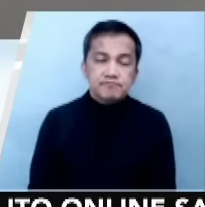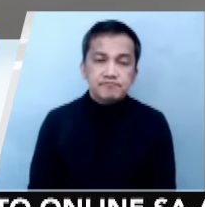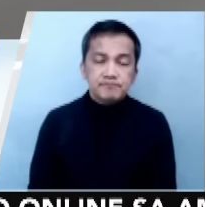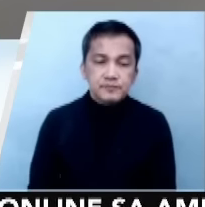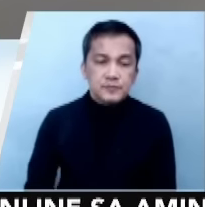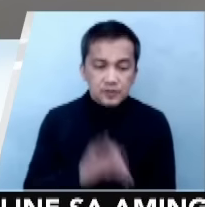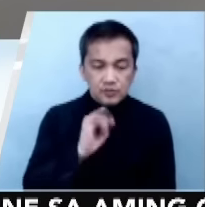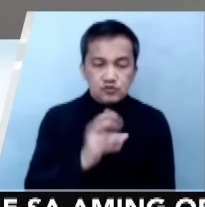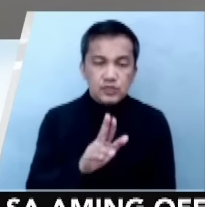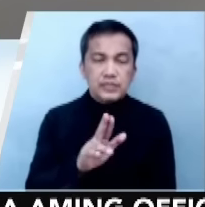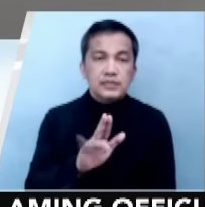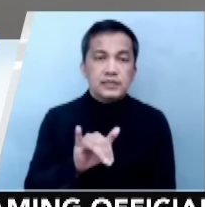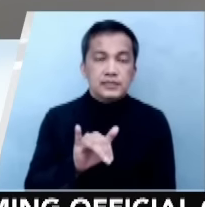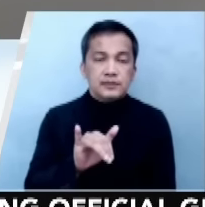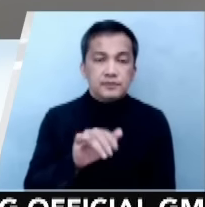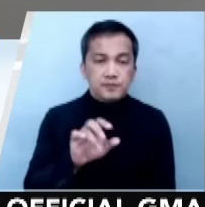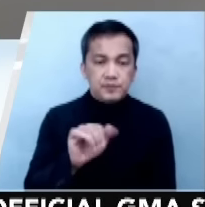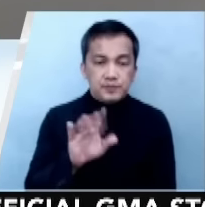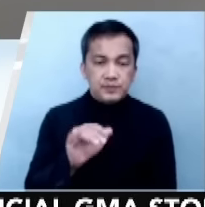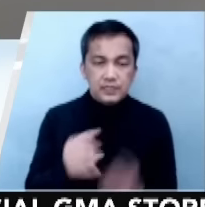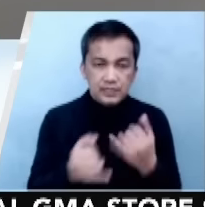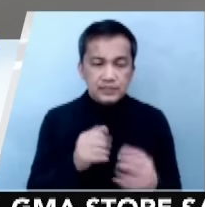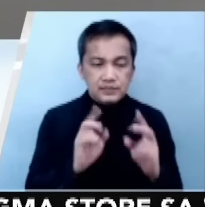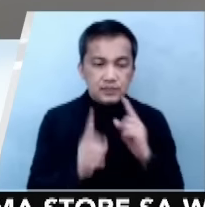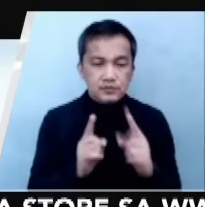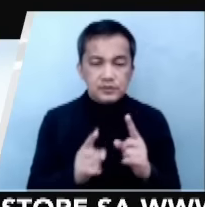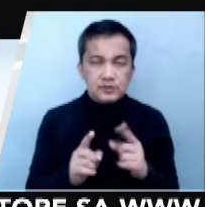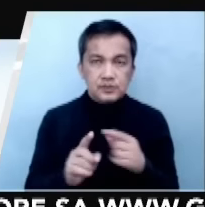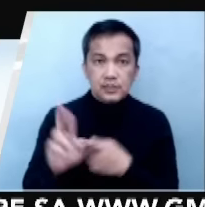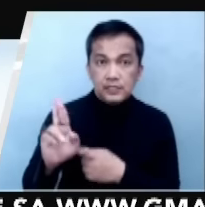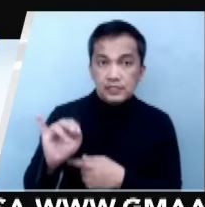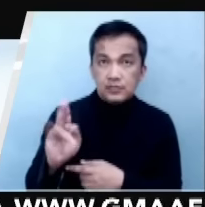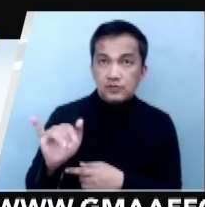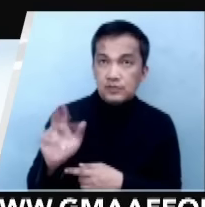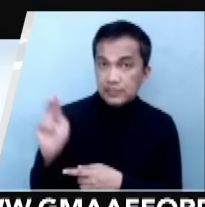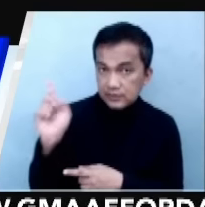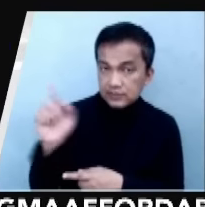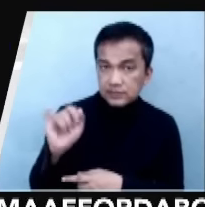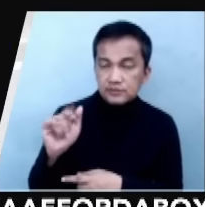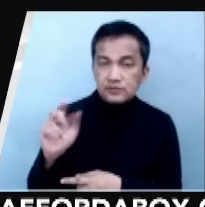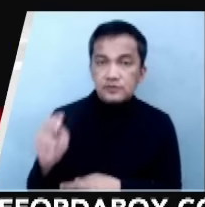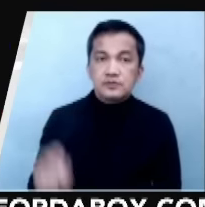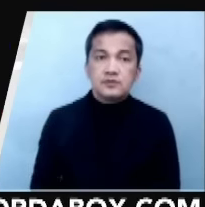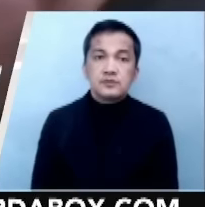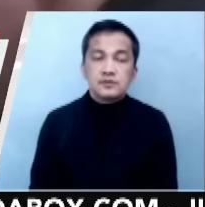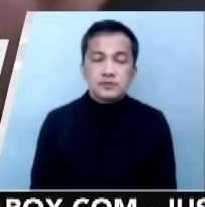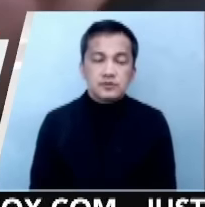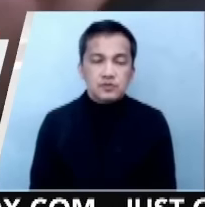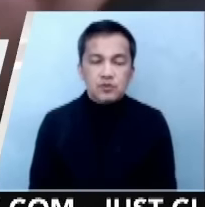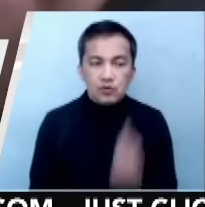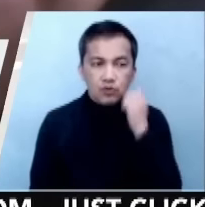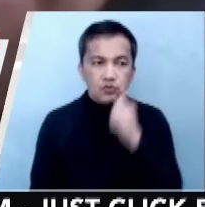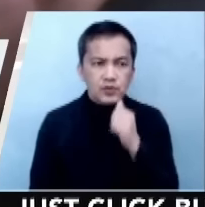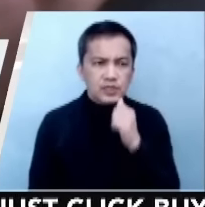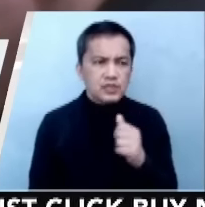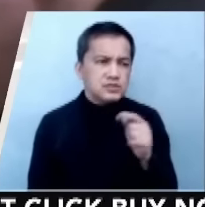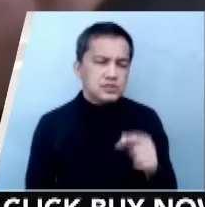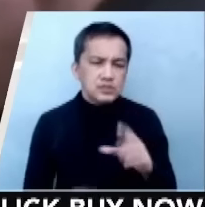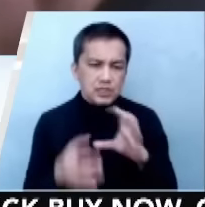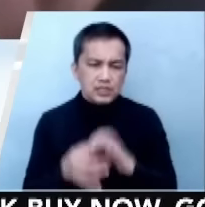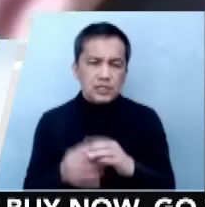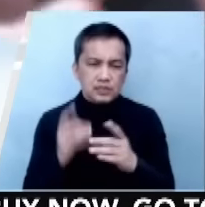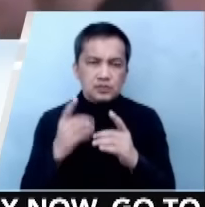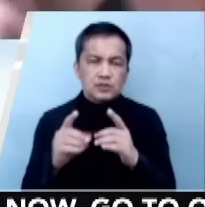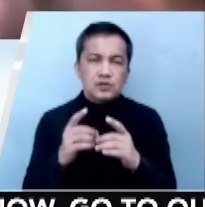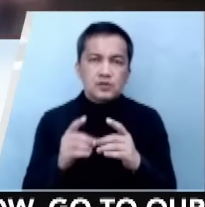naman, huling nakausap ng asawa, si Riolin Saison. Lagi po silalak yung pinto. July 16, inulat